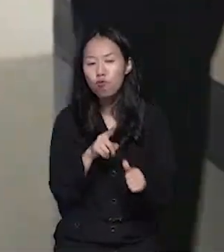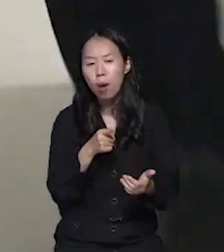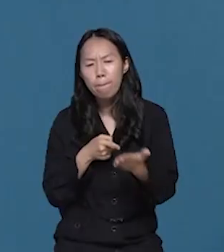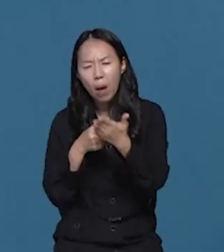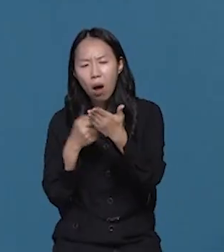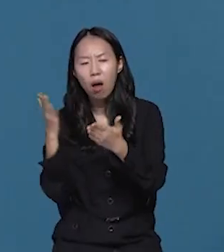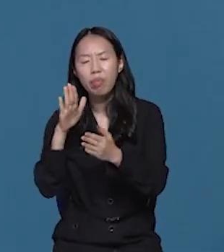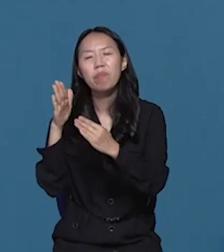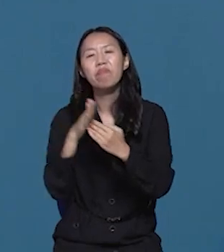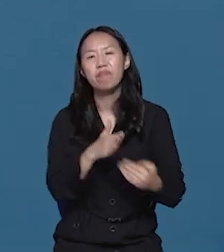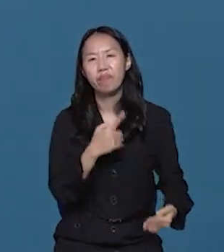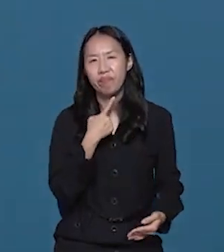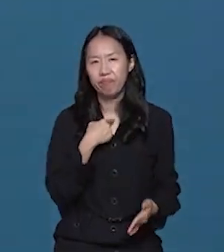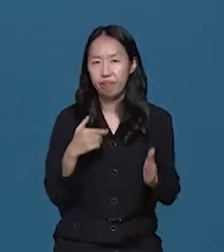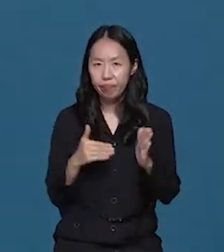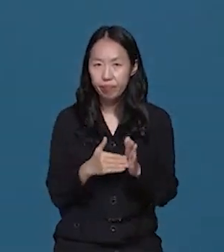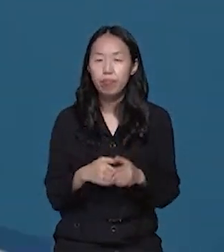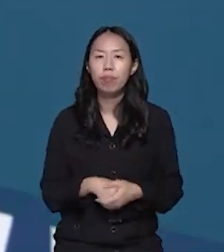신청했으나